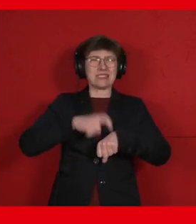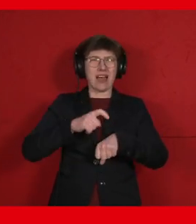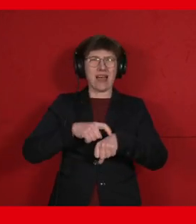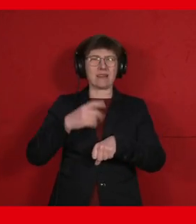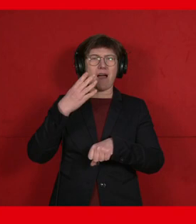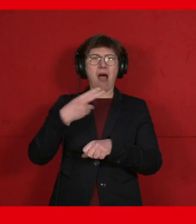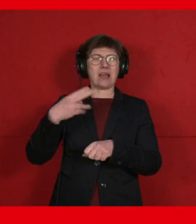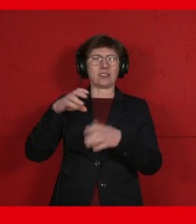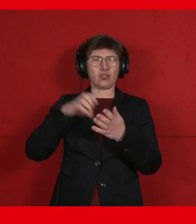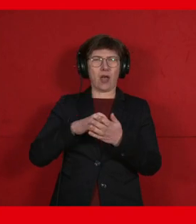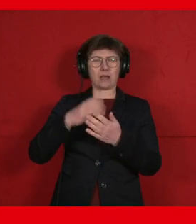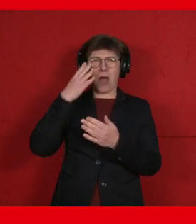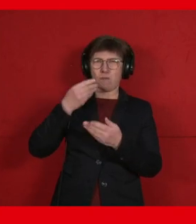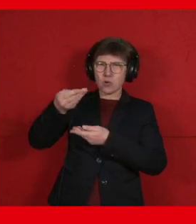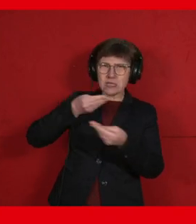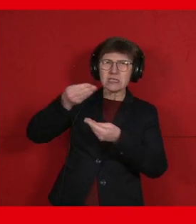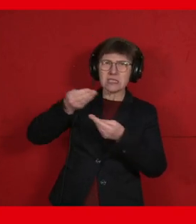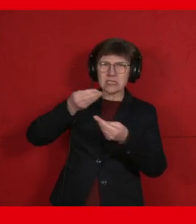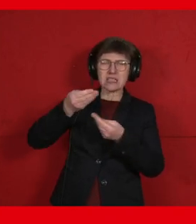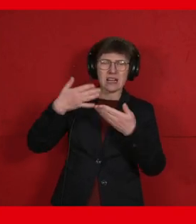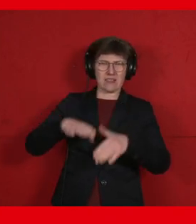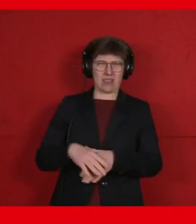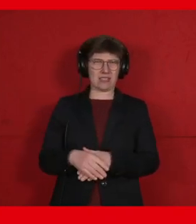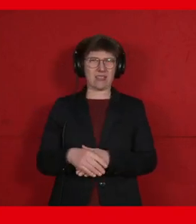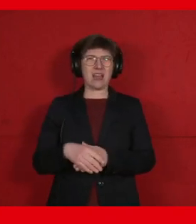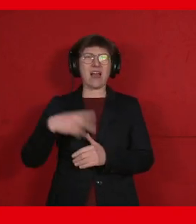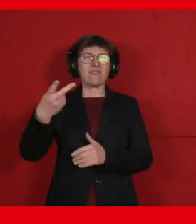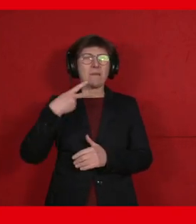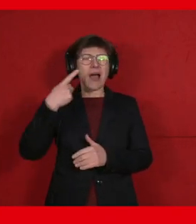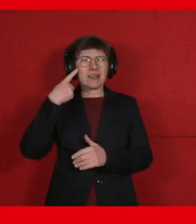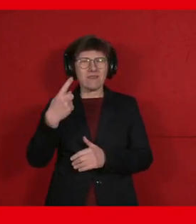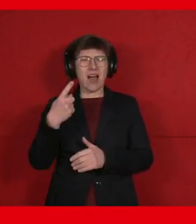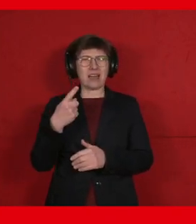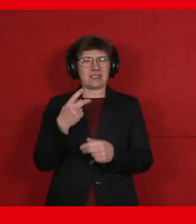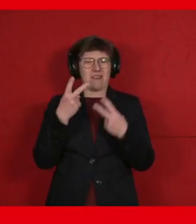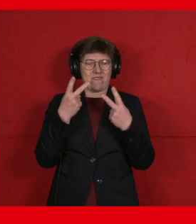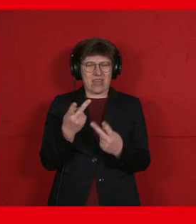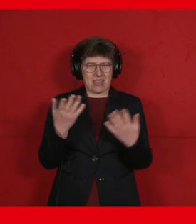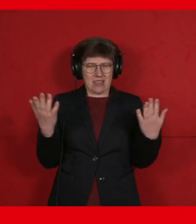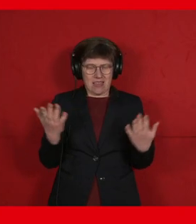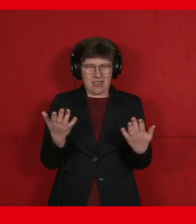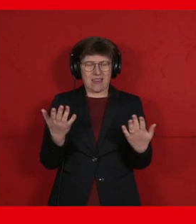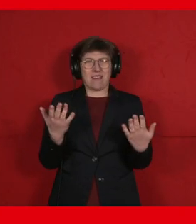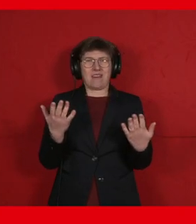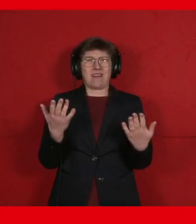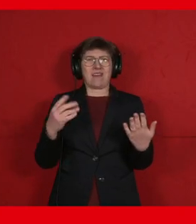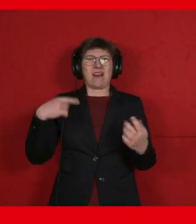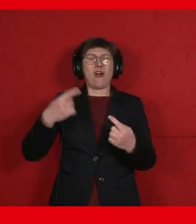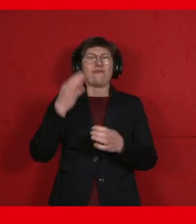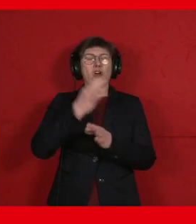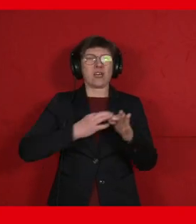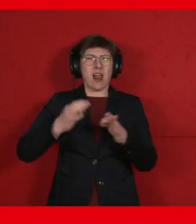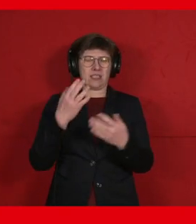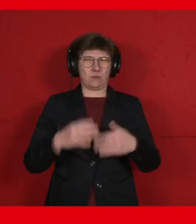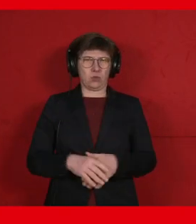Bürgermeister der Hansestadt, der Freien und Hansestadt Hamburg zu tun hatte, wir beide wissen, wie gut und wie wichtig der